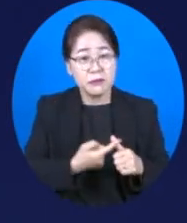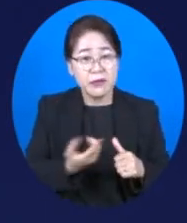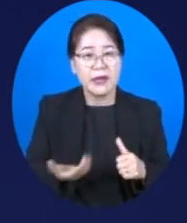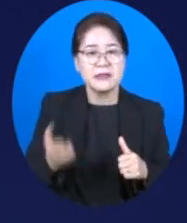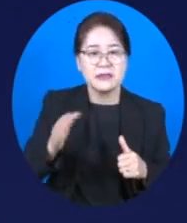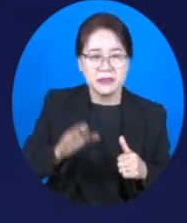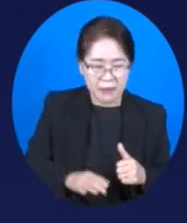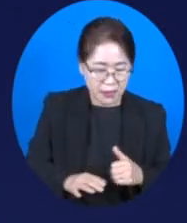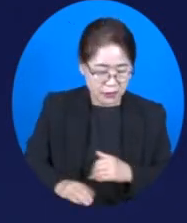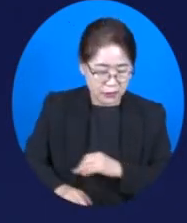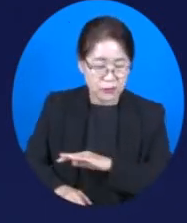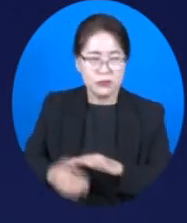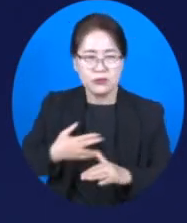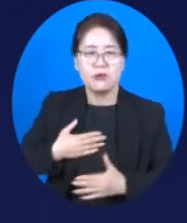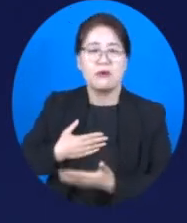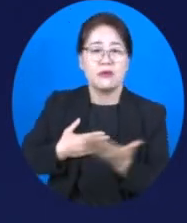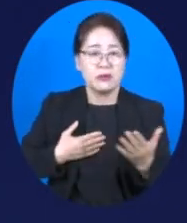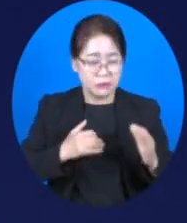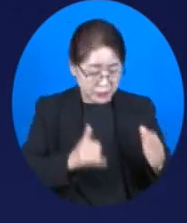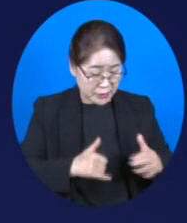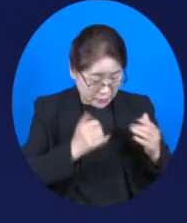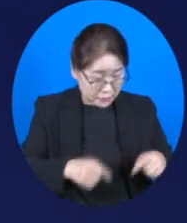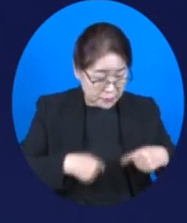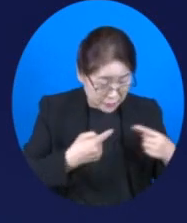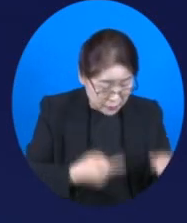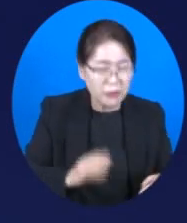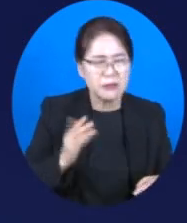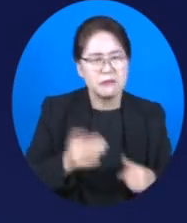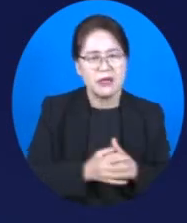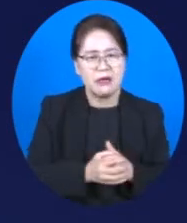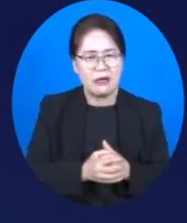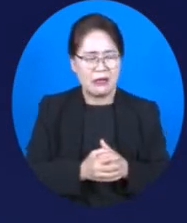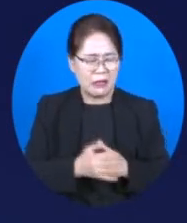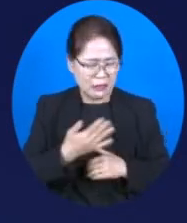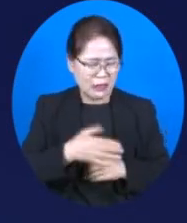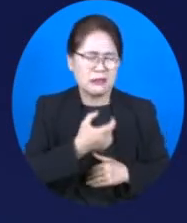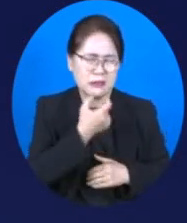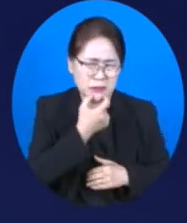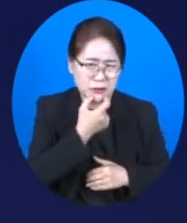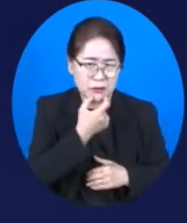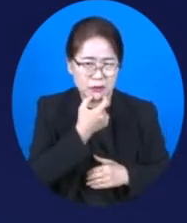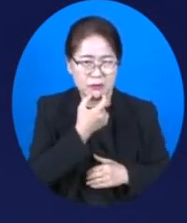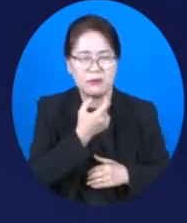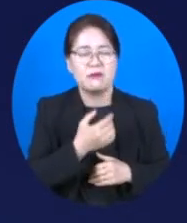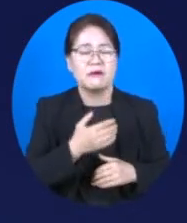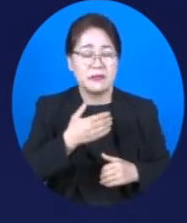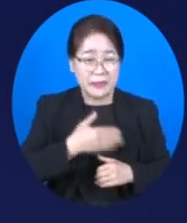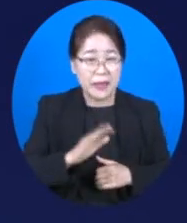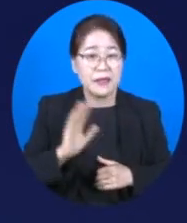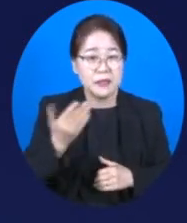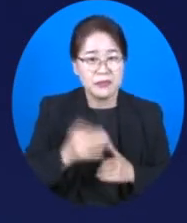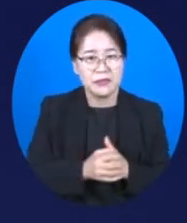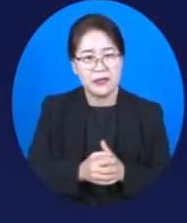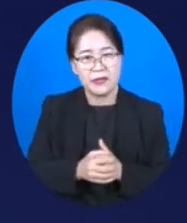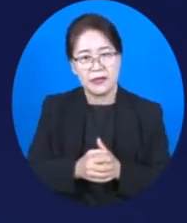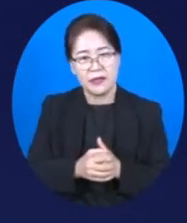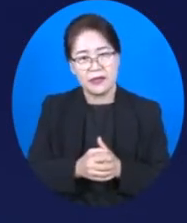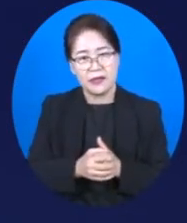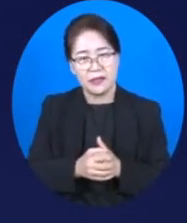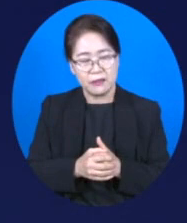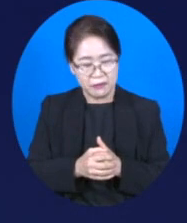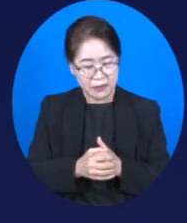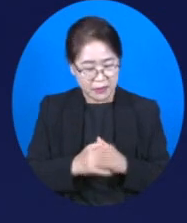여러분은 세상으로 가야 합니다. 가기 싫어도 가야 합니다. 만일 우리가 세상을 향하여 나아가지